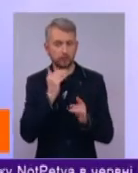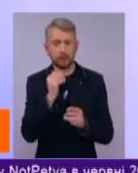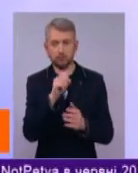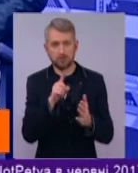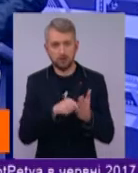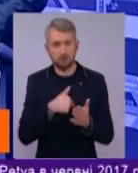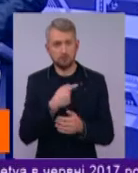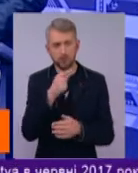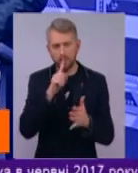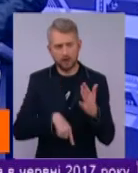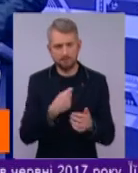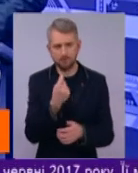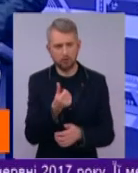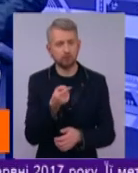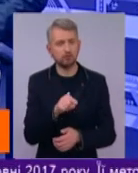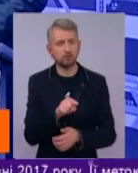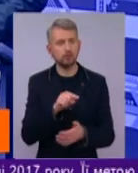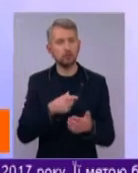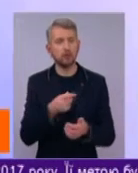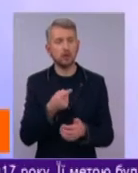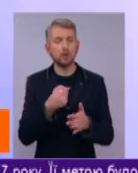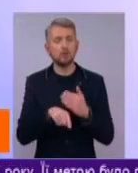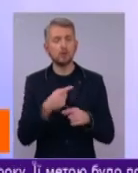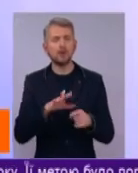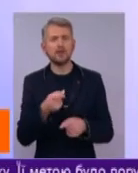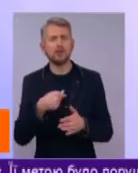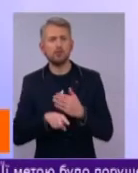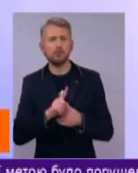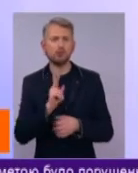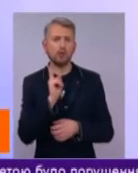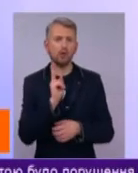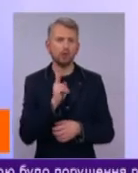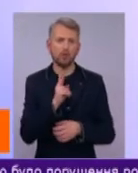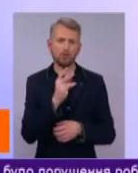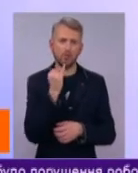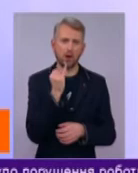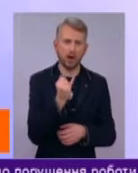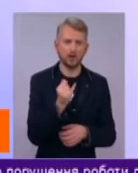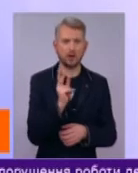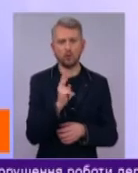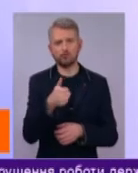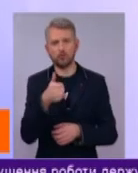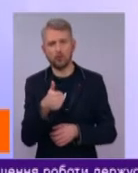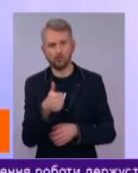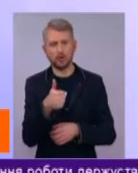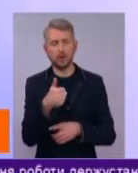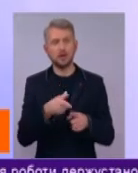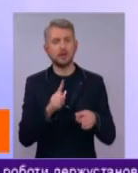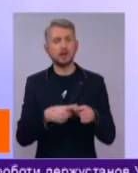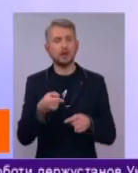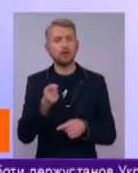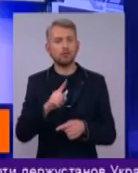то мало довіряємо. Чому? Тому що це не тому, що там хтось поганий, хтось хороший. Це тому,